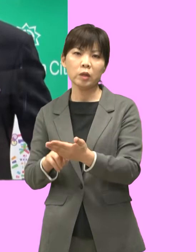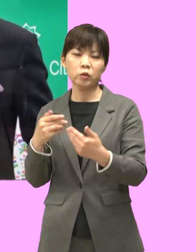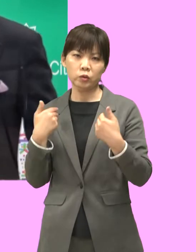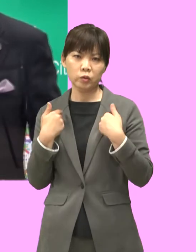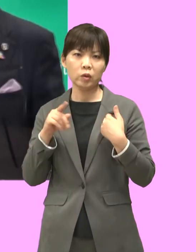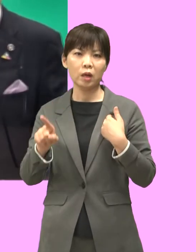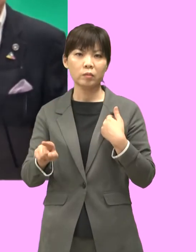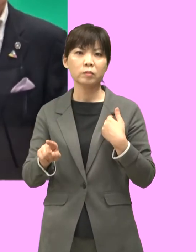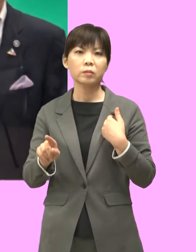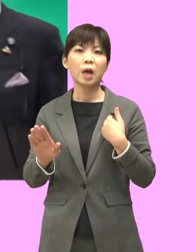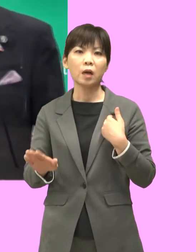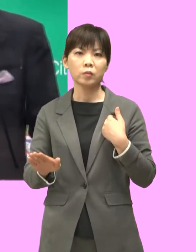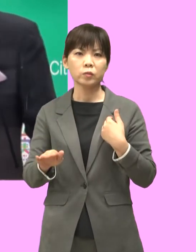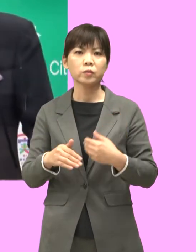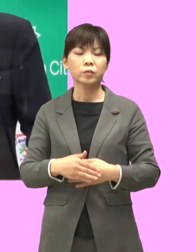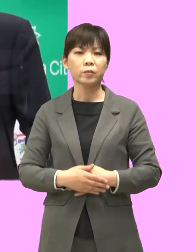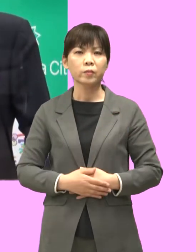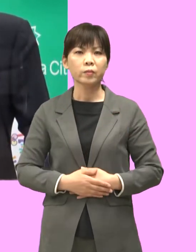ています。